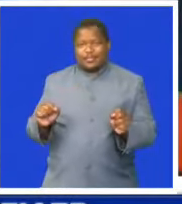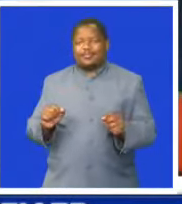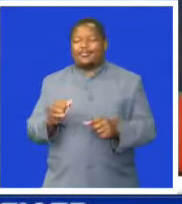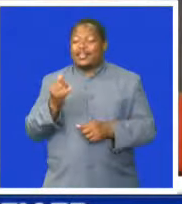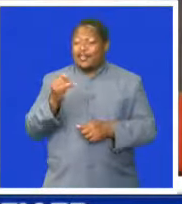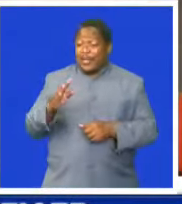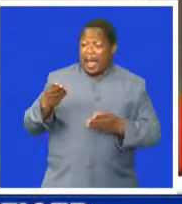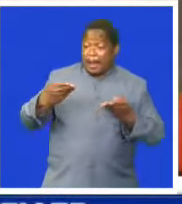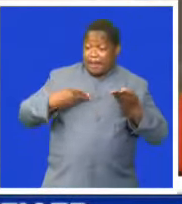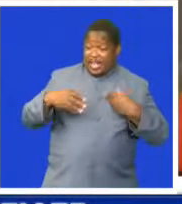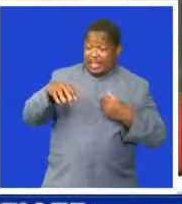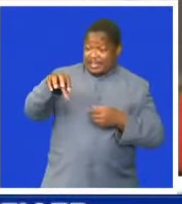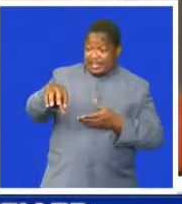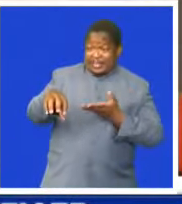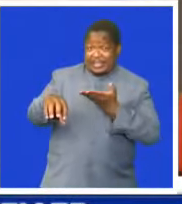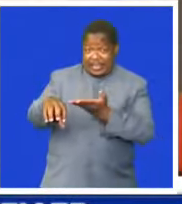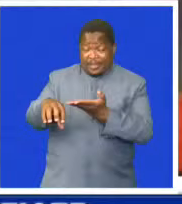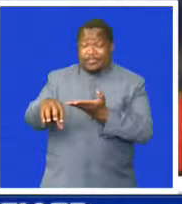nangabe wakhe inkampani yakho